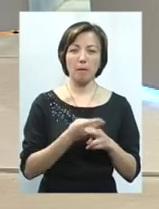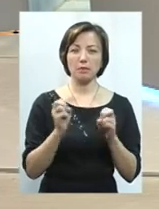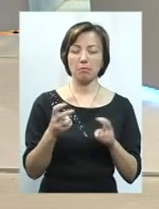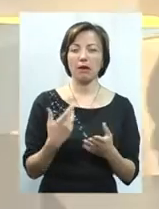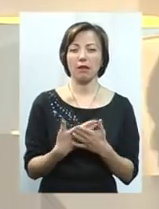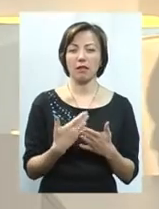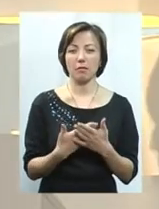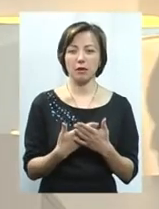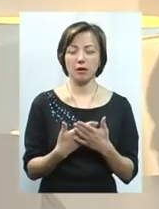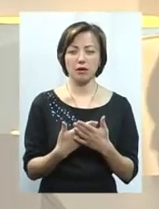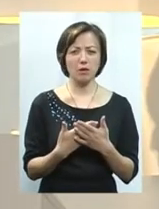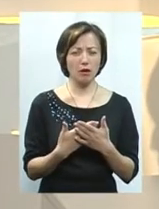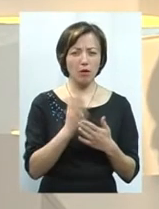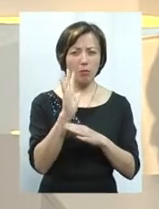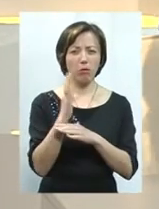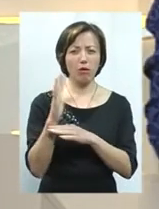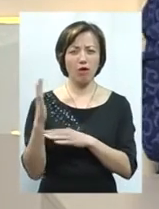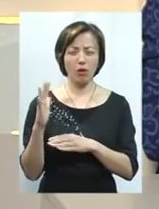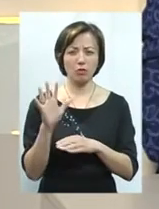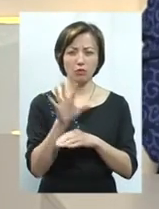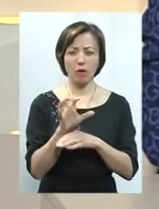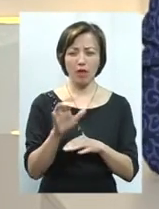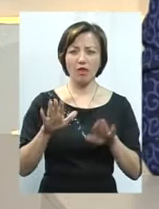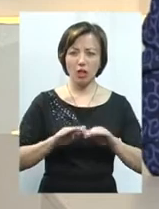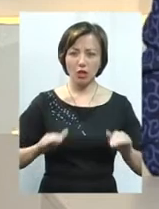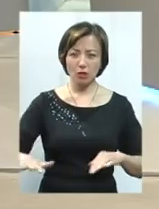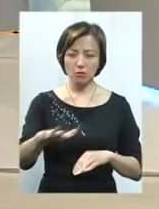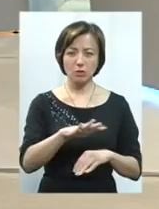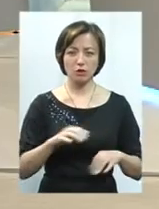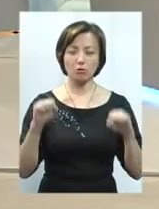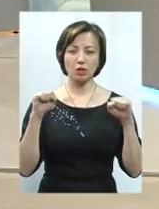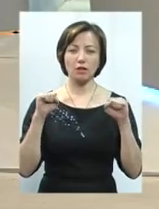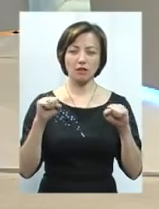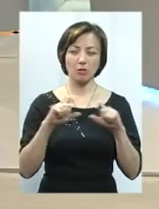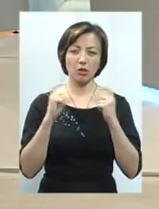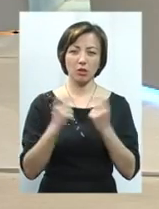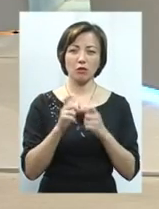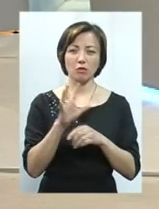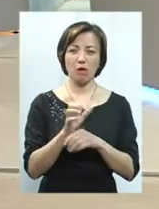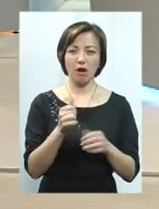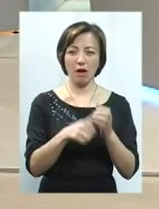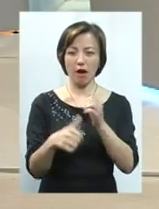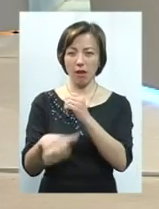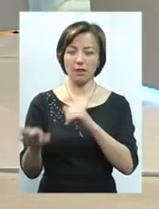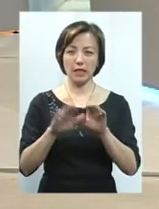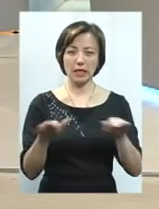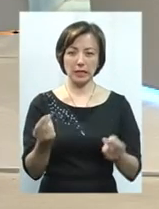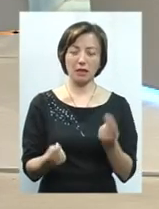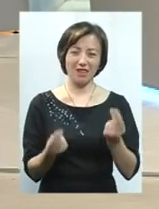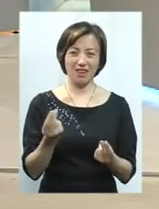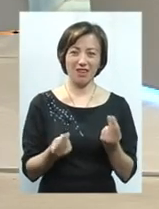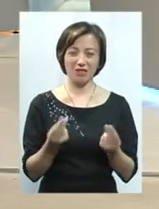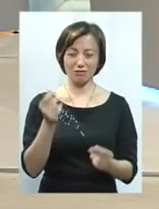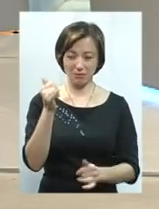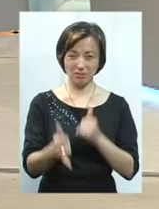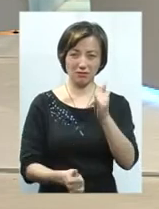наприклад, того ж виходу собак. Тобто люди гуляють на дитячих площадках, на спортивних майданчиках, собака гадить, там діти граються, хто все